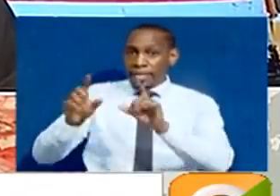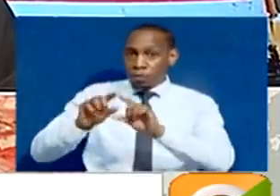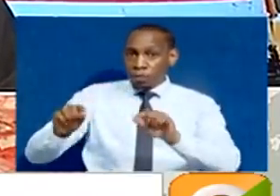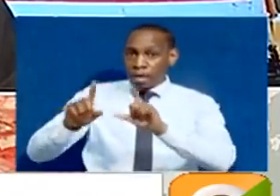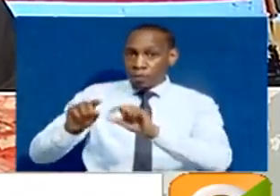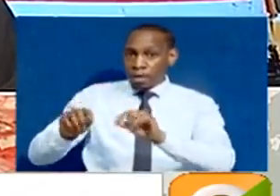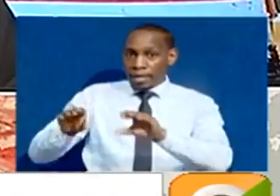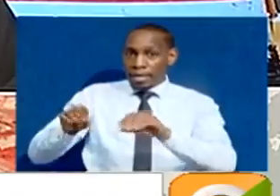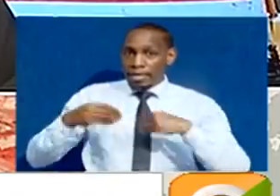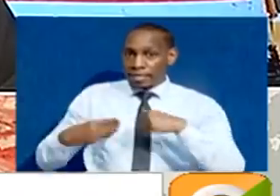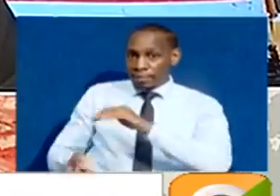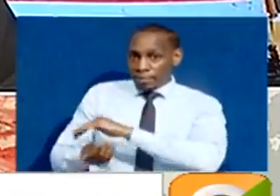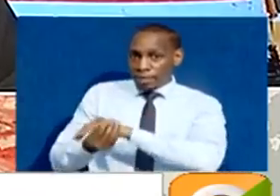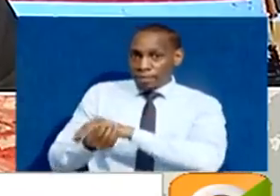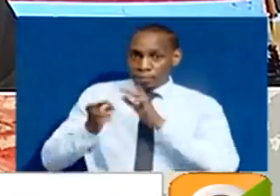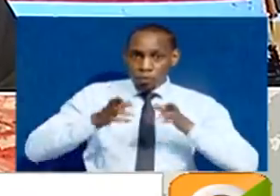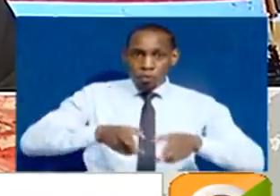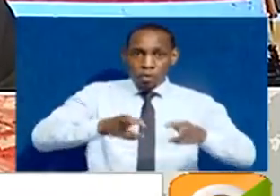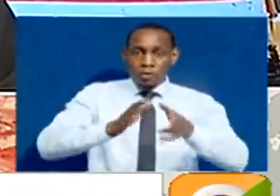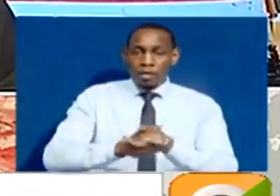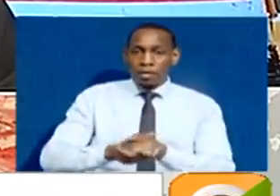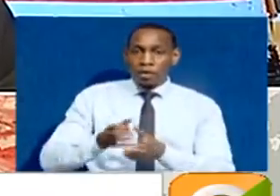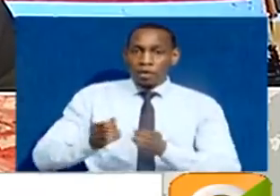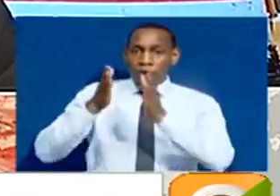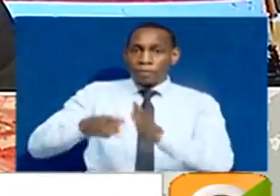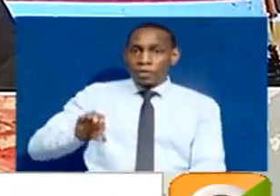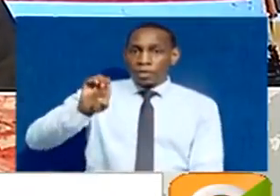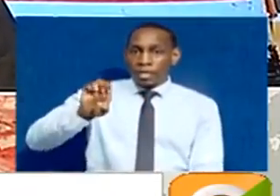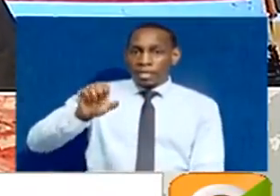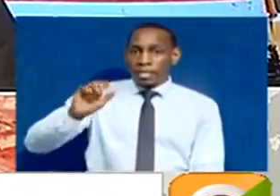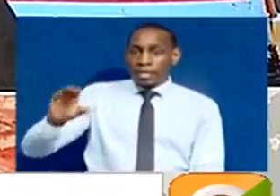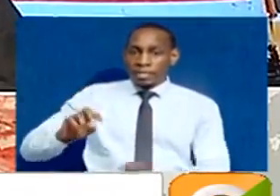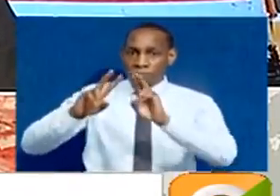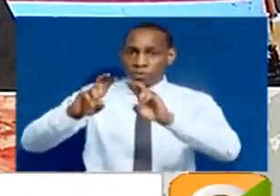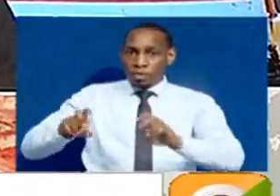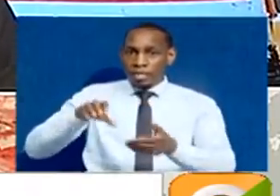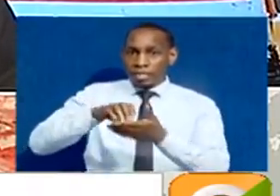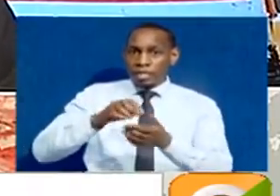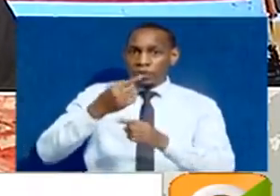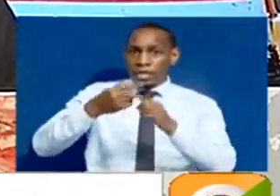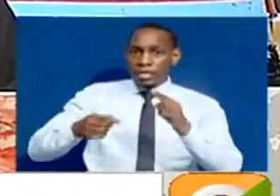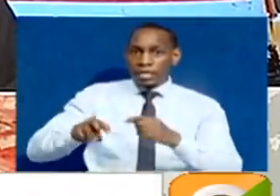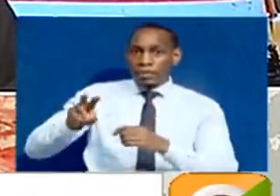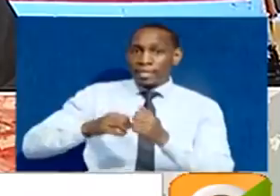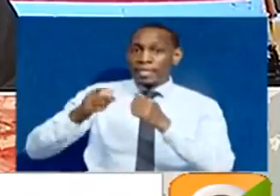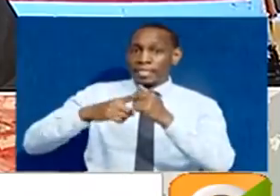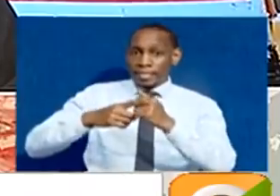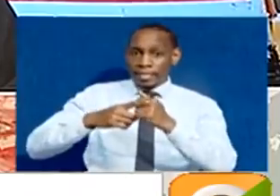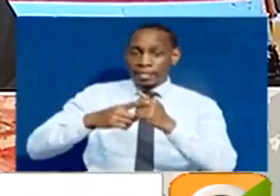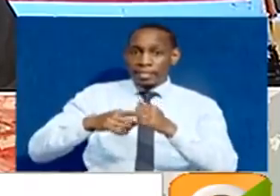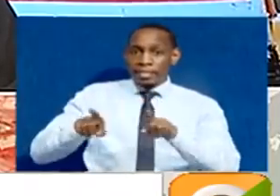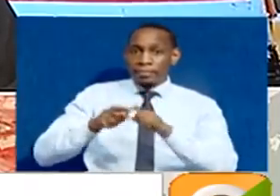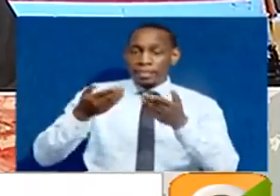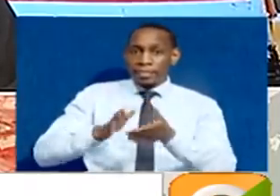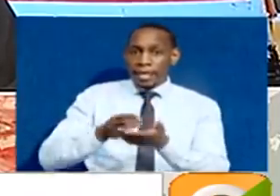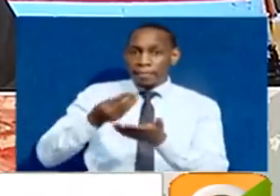yadaiwa alizipata kupitia hongo barabarani. Maafisa wa tume ya EACC walianza kuchunguza kisa hicho mwaka 2016 na sasa